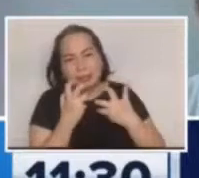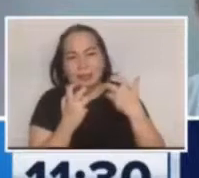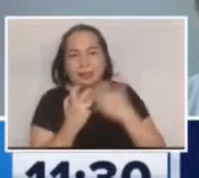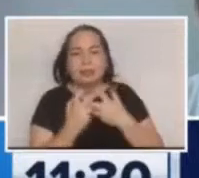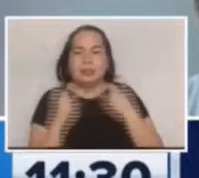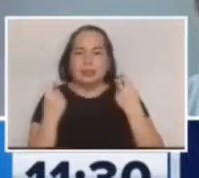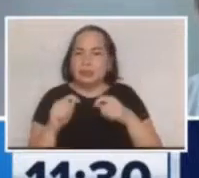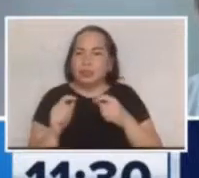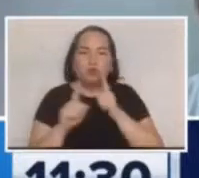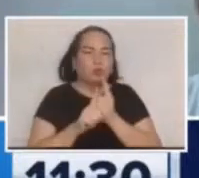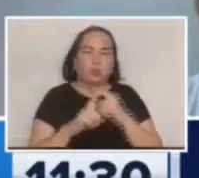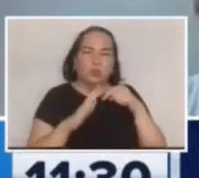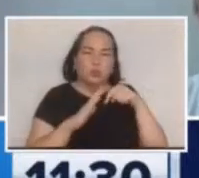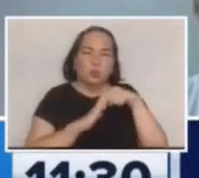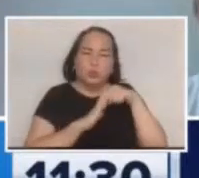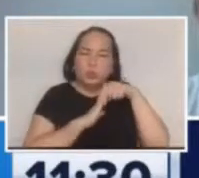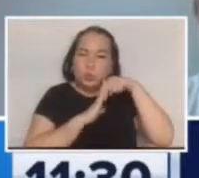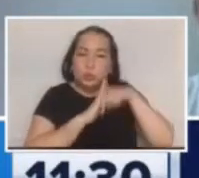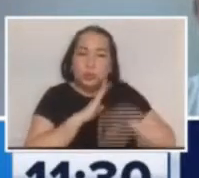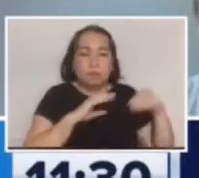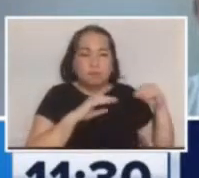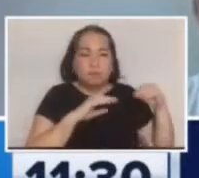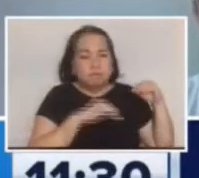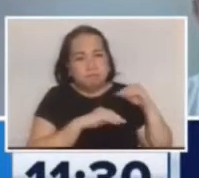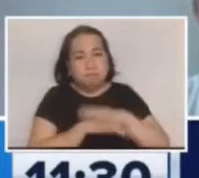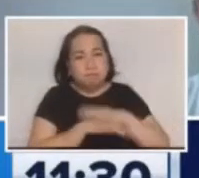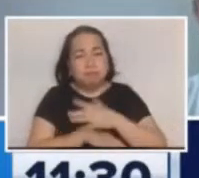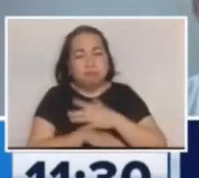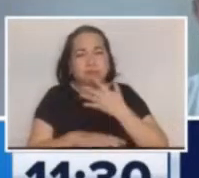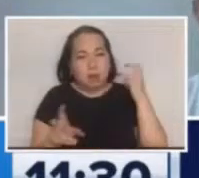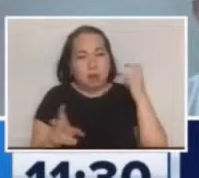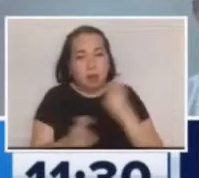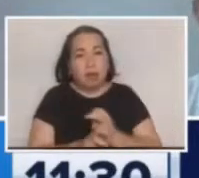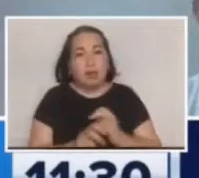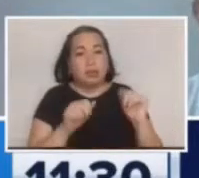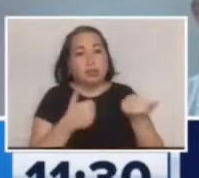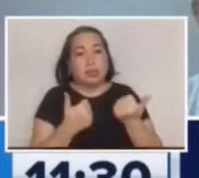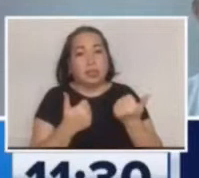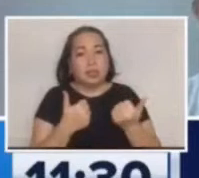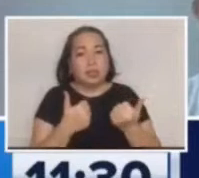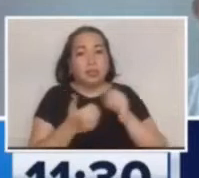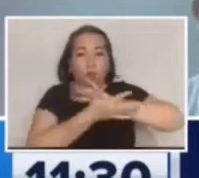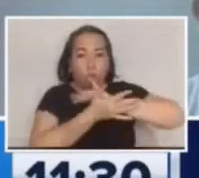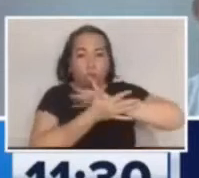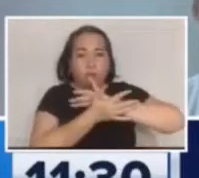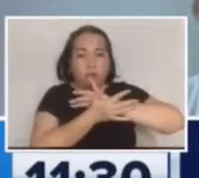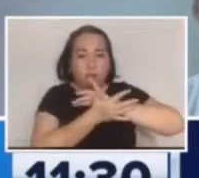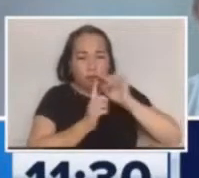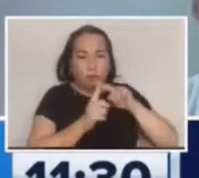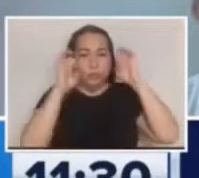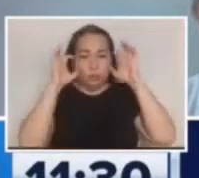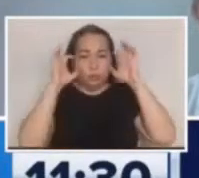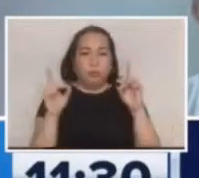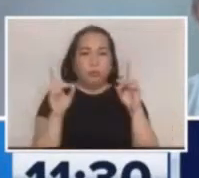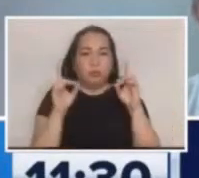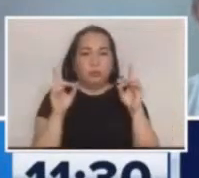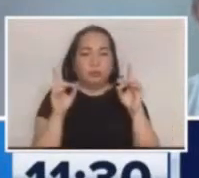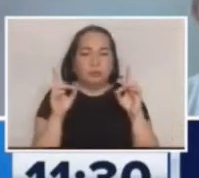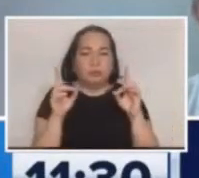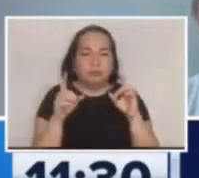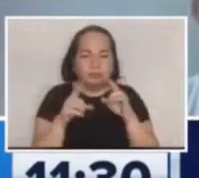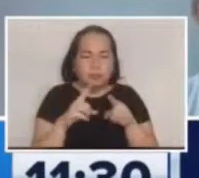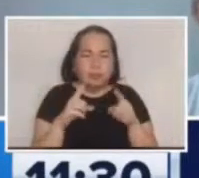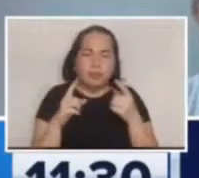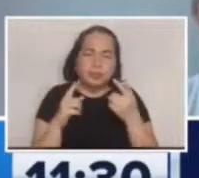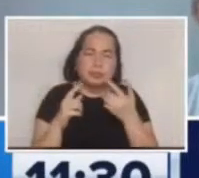Briones ng Department of Education at sa lahat po ng mga undersecretaries. Thank you po. Undersecretary Nepo Malaluan,